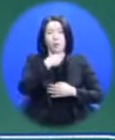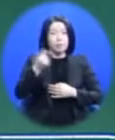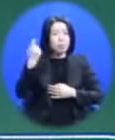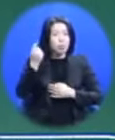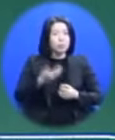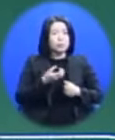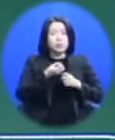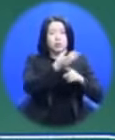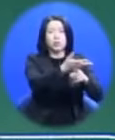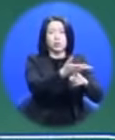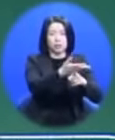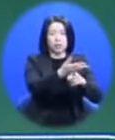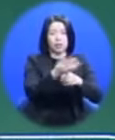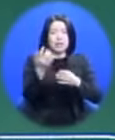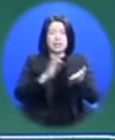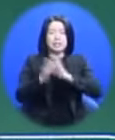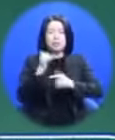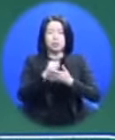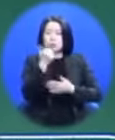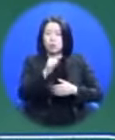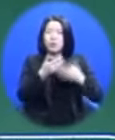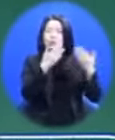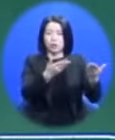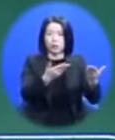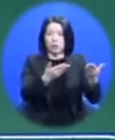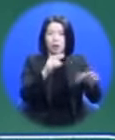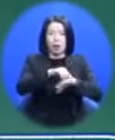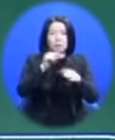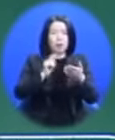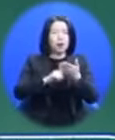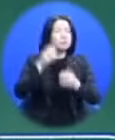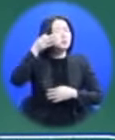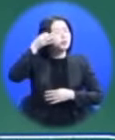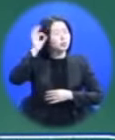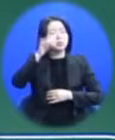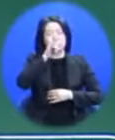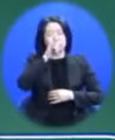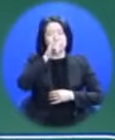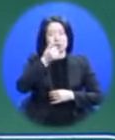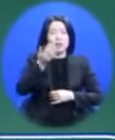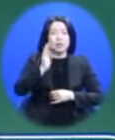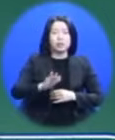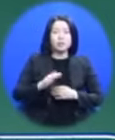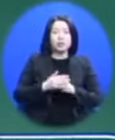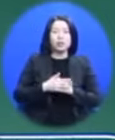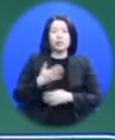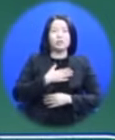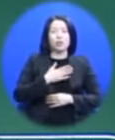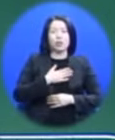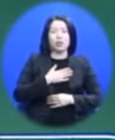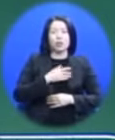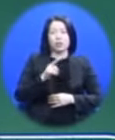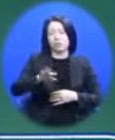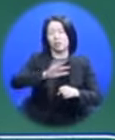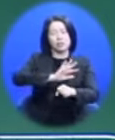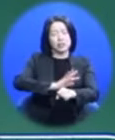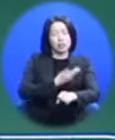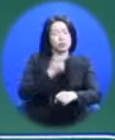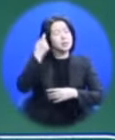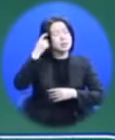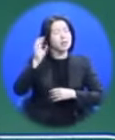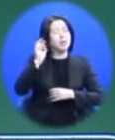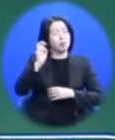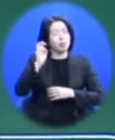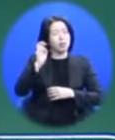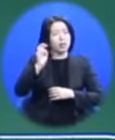되겠다, 예수님을 소개해야 되겠다, 그런 마음이 드는 겁니다. 그런데 제가 이거 잘못된 생각일 거야 라고